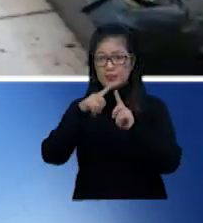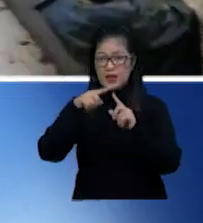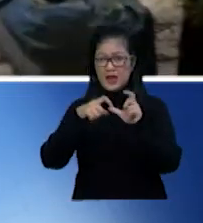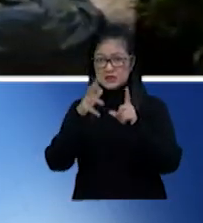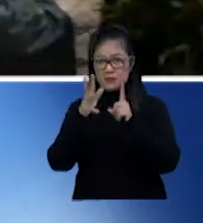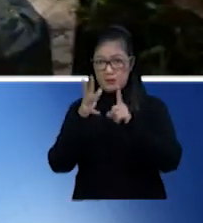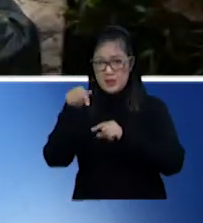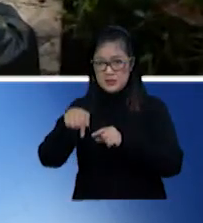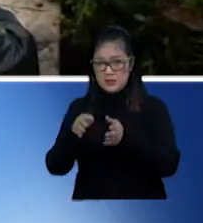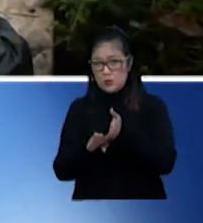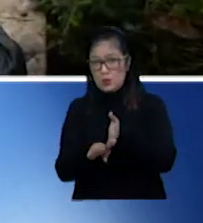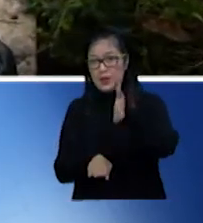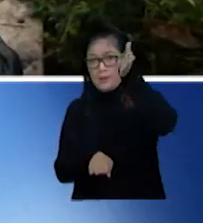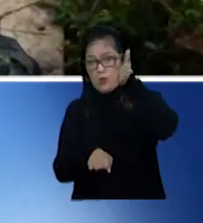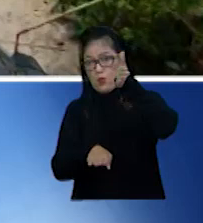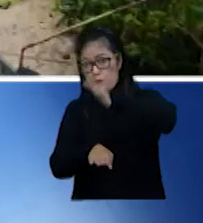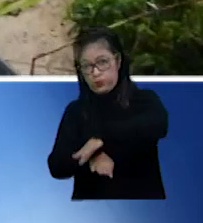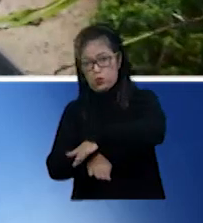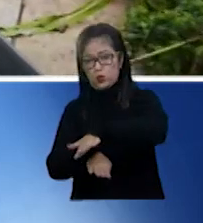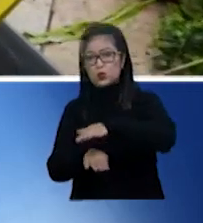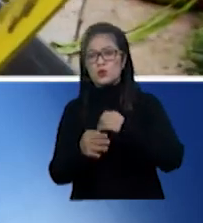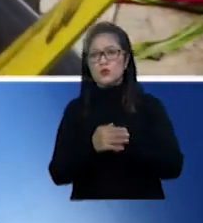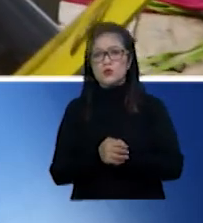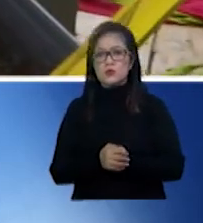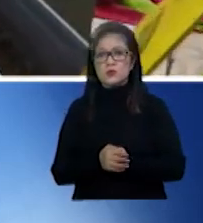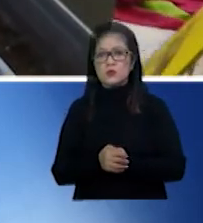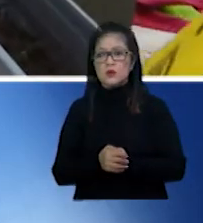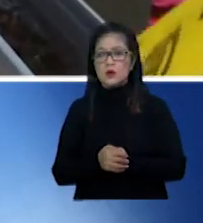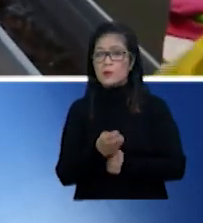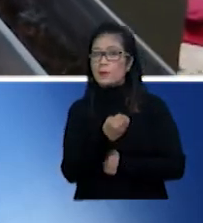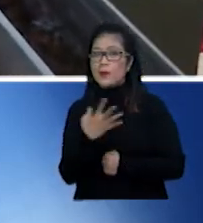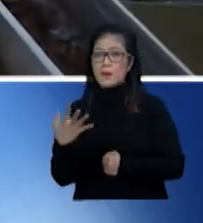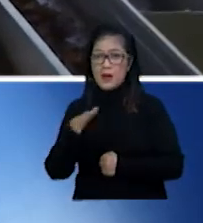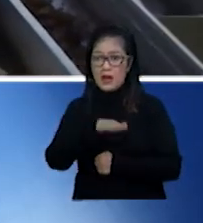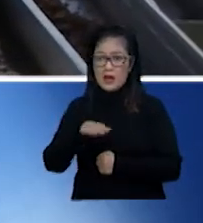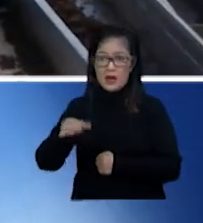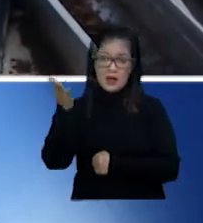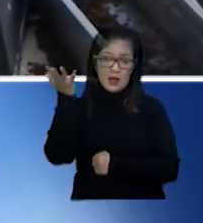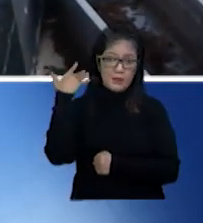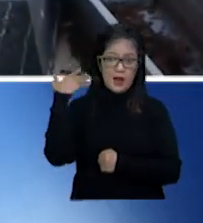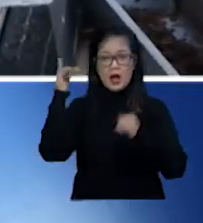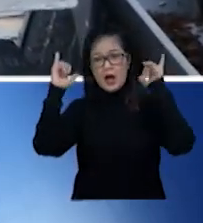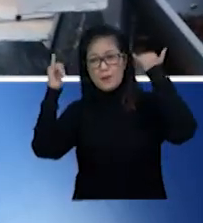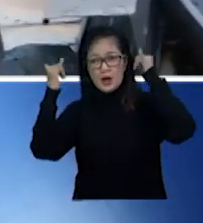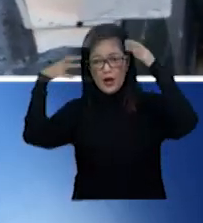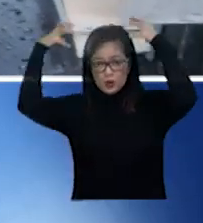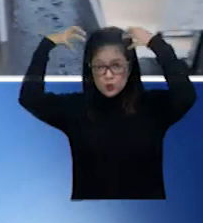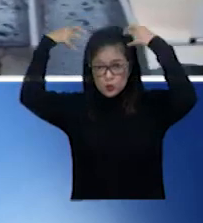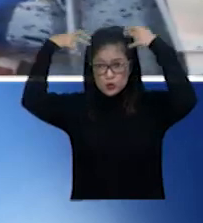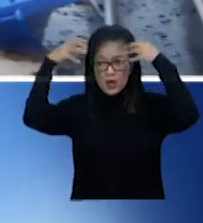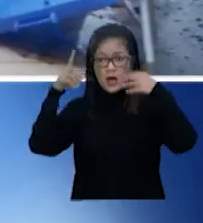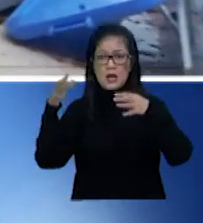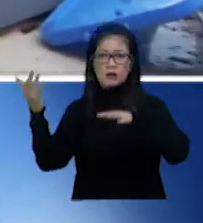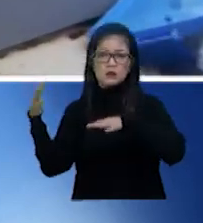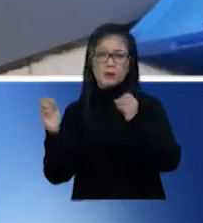Jakarta Selatan, yang mana saat ini menimpa sejumlah siswa yang tengah bermain mandi hujan. Dari informasi terakhir yang kami dapatkan, di